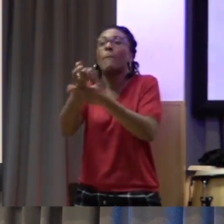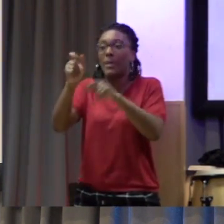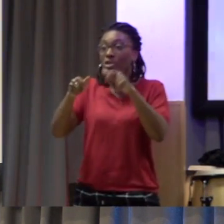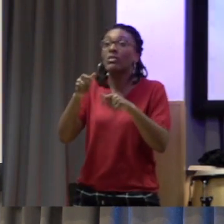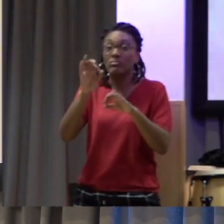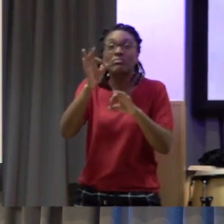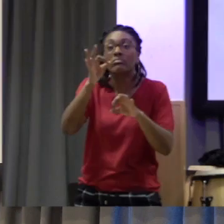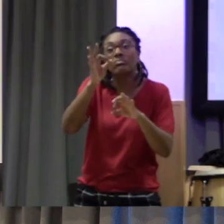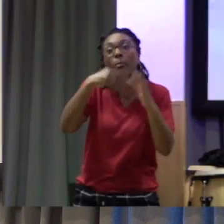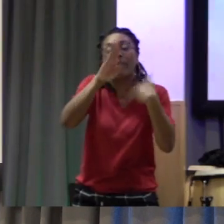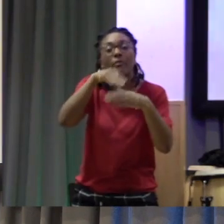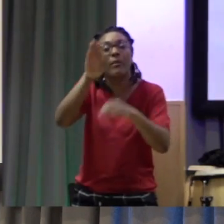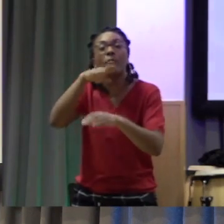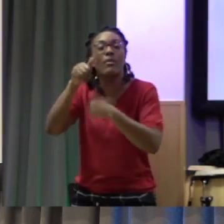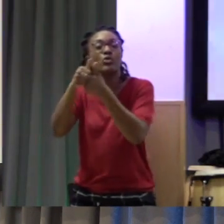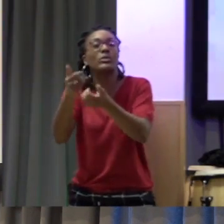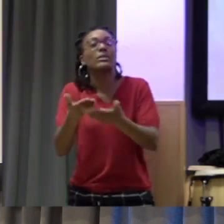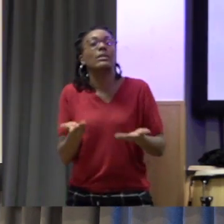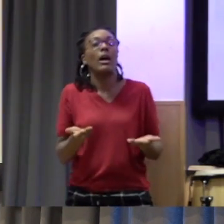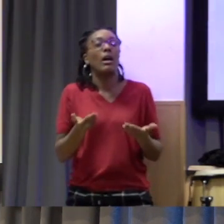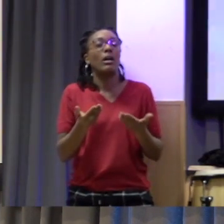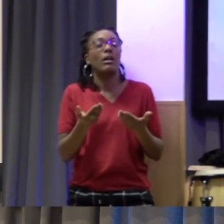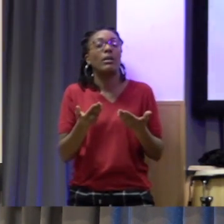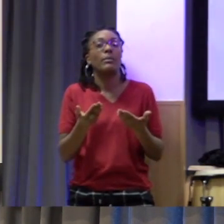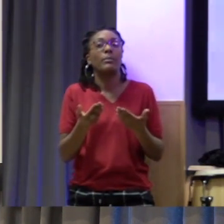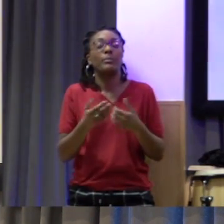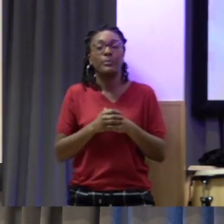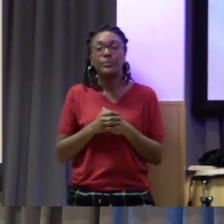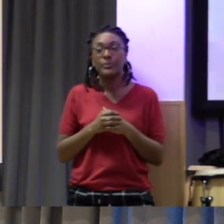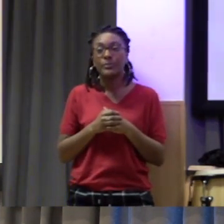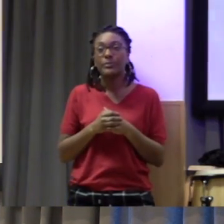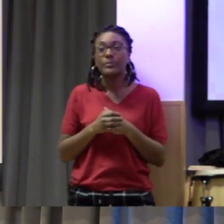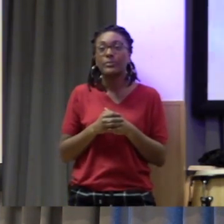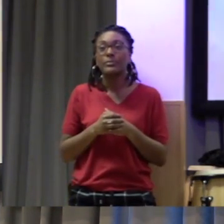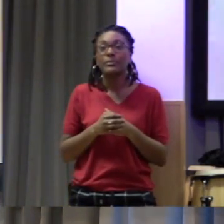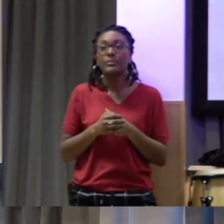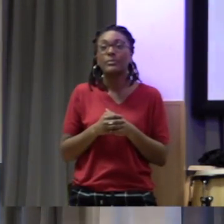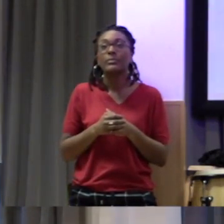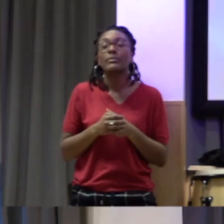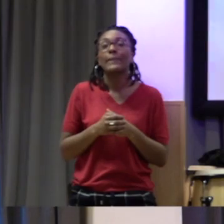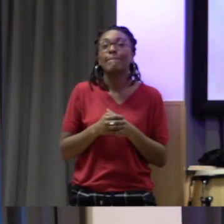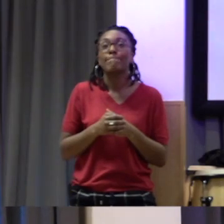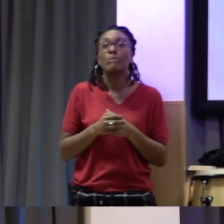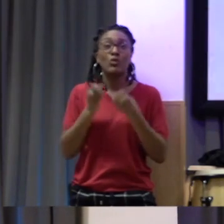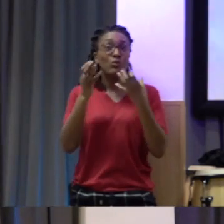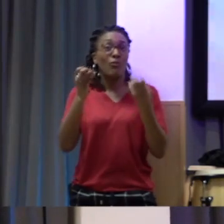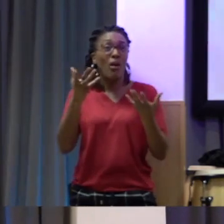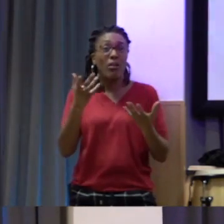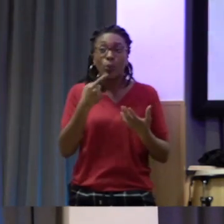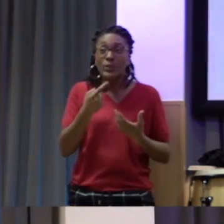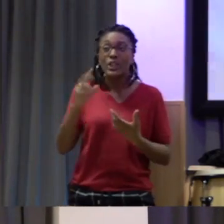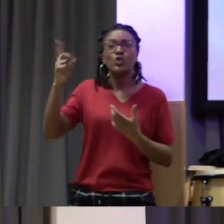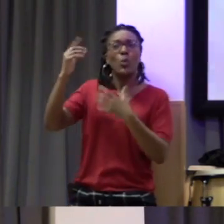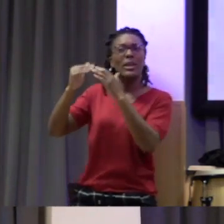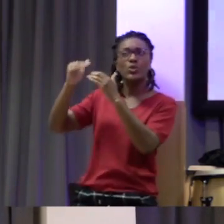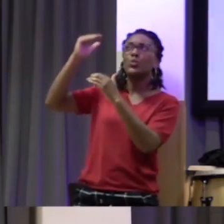venu apporter. Et on entend dire que Dieu est souverain. Il peut décider quand il veut. Mais si cela ne